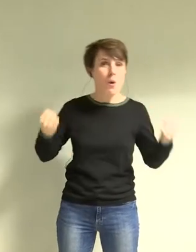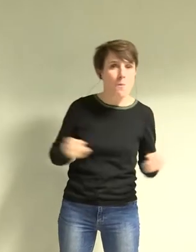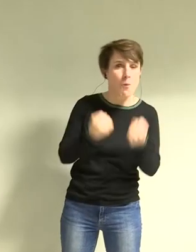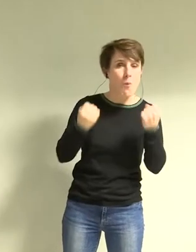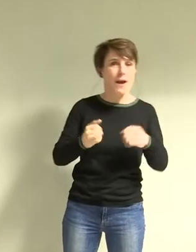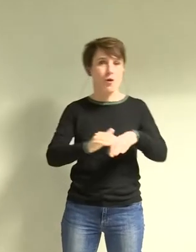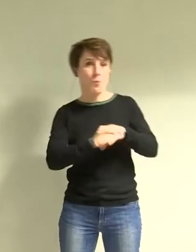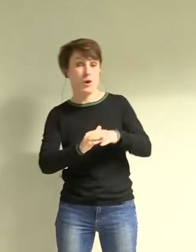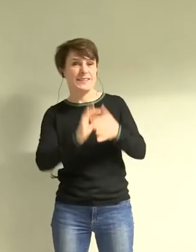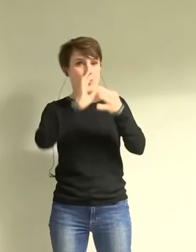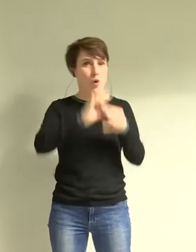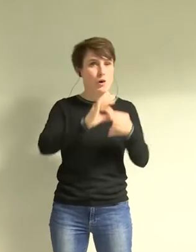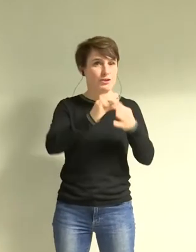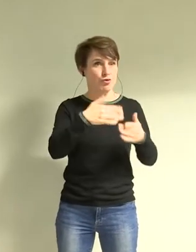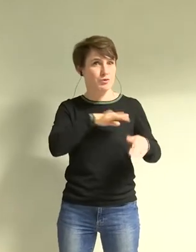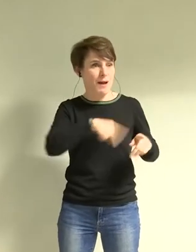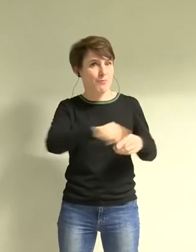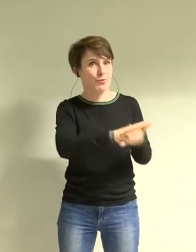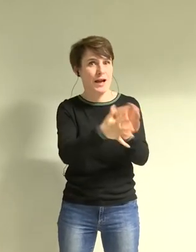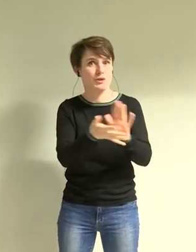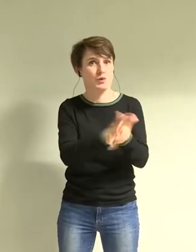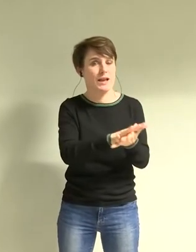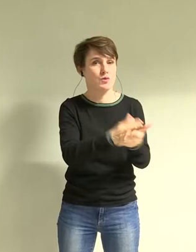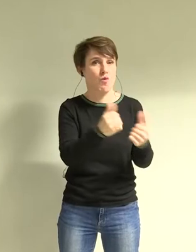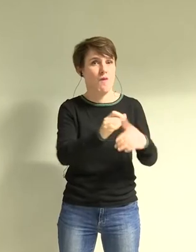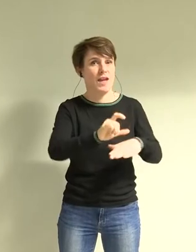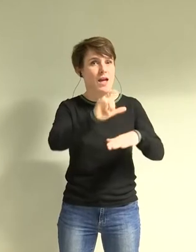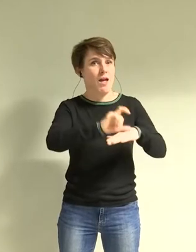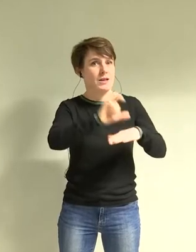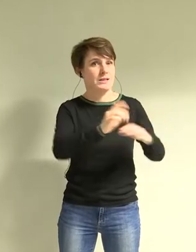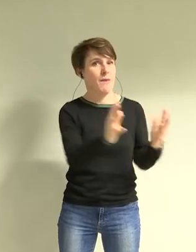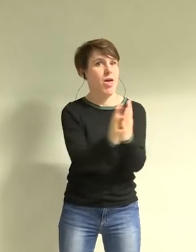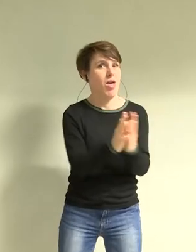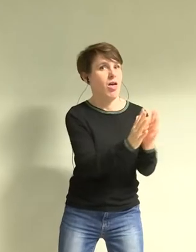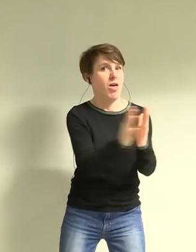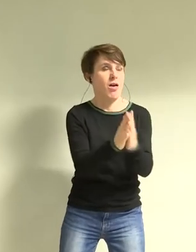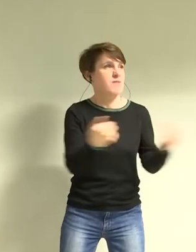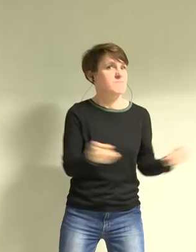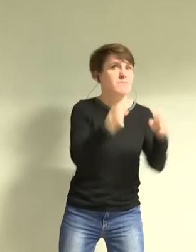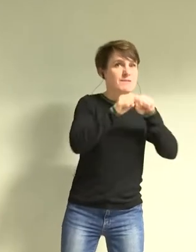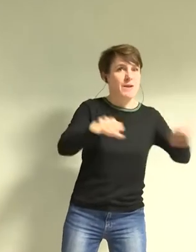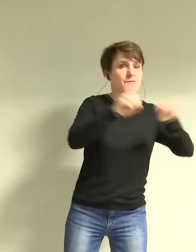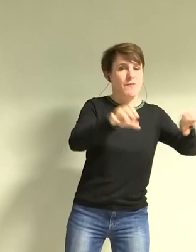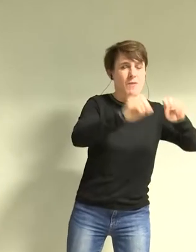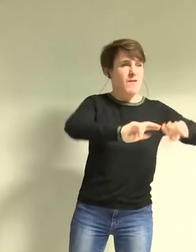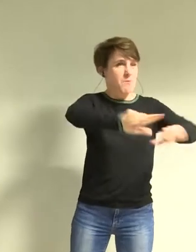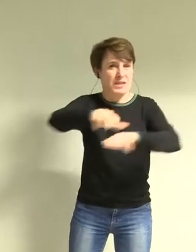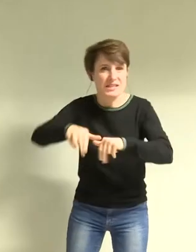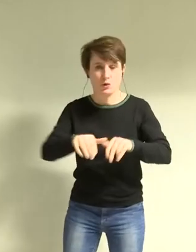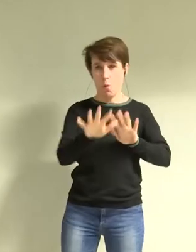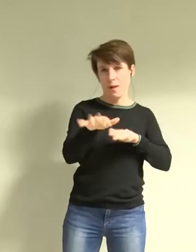associations débordé par l'entrisme islamistes opération coup de poing mais surtout coup de com pétitions manifestations